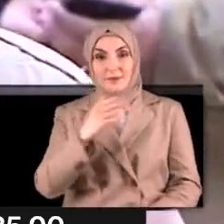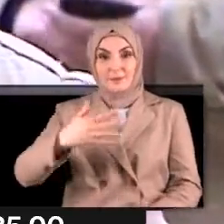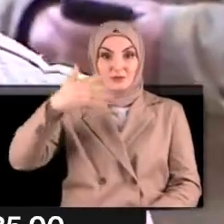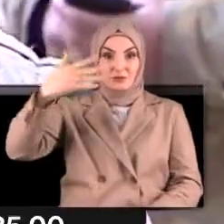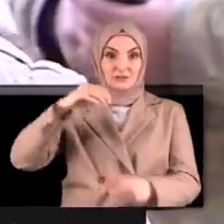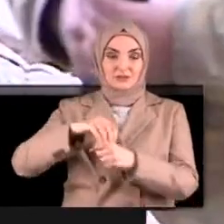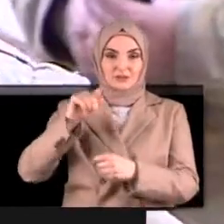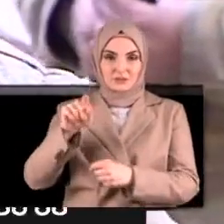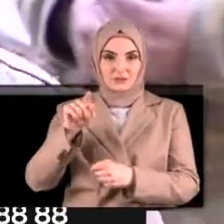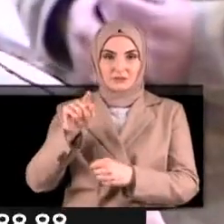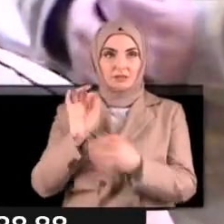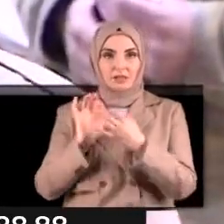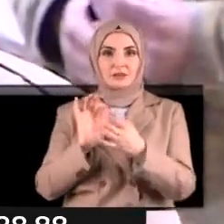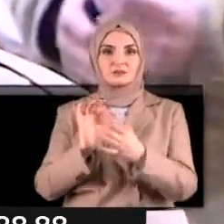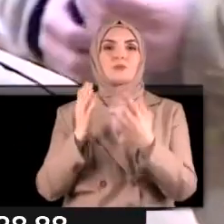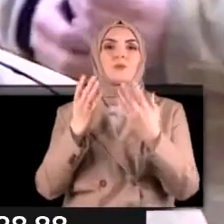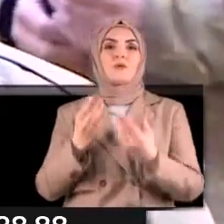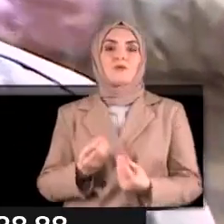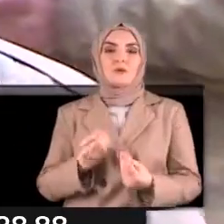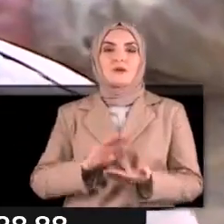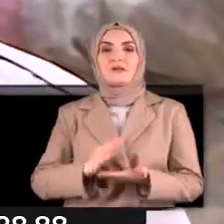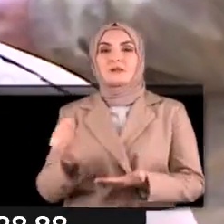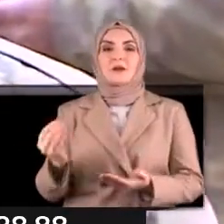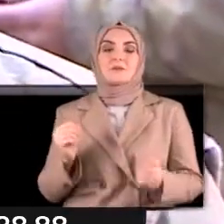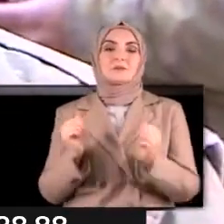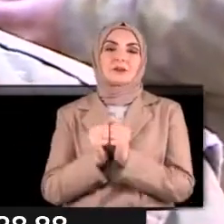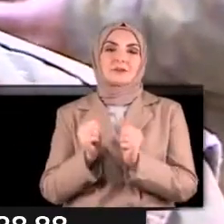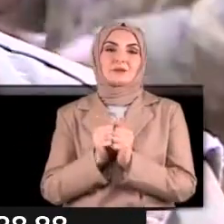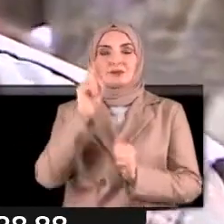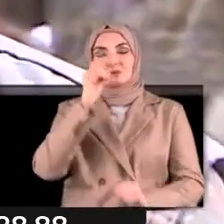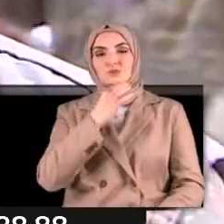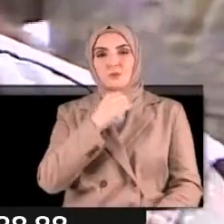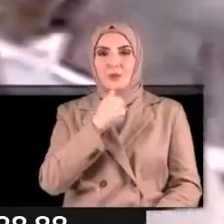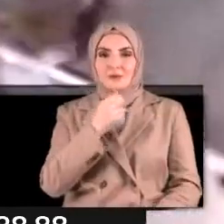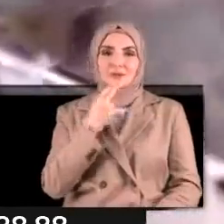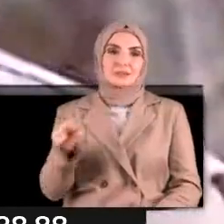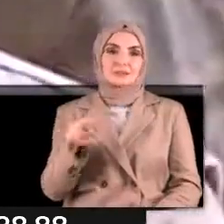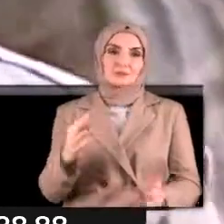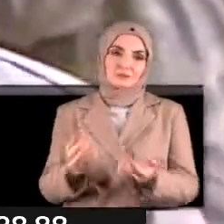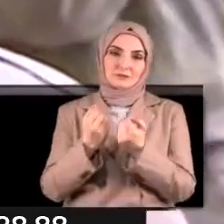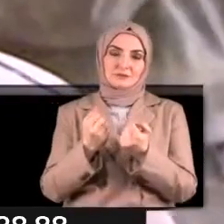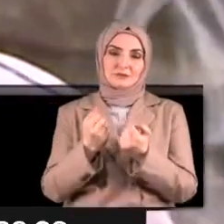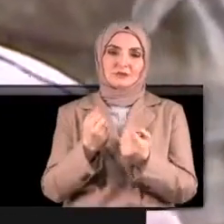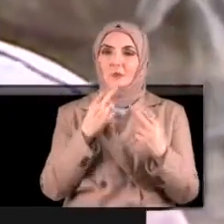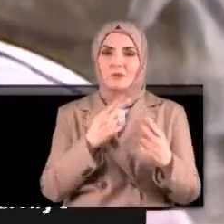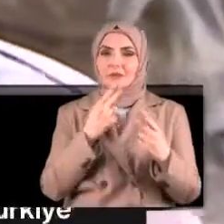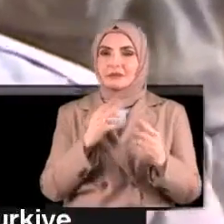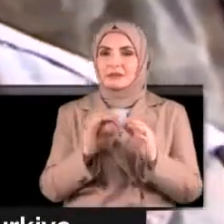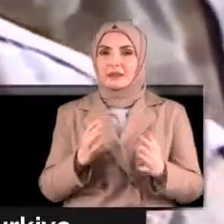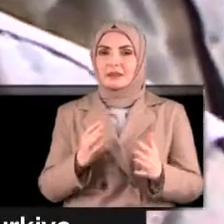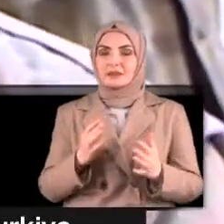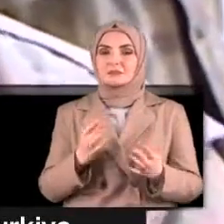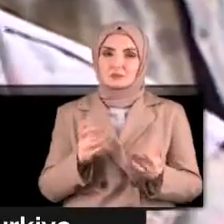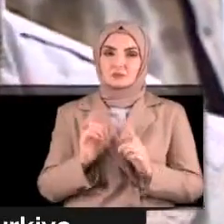ve arkadaşlarla beraber çok şükür babasıyla beraber. Ne konuştunuz peki? Vallahi soruyordu